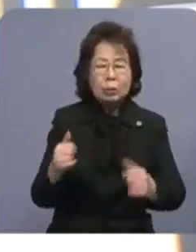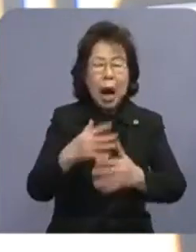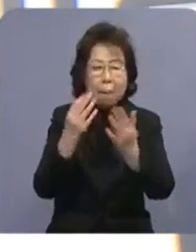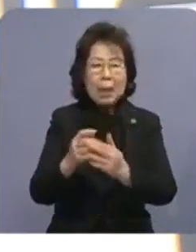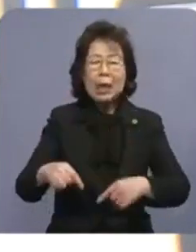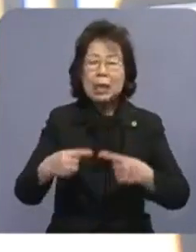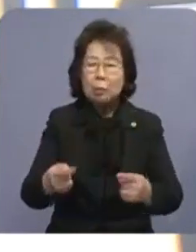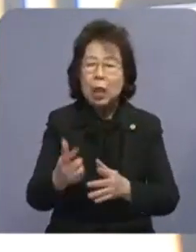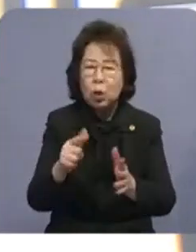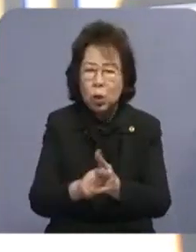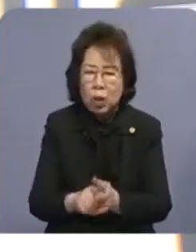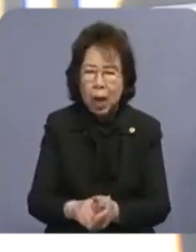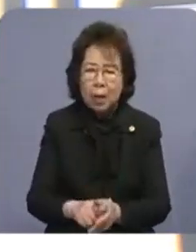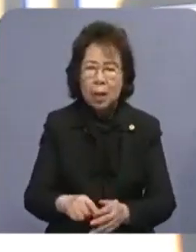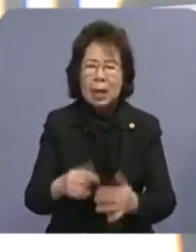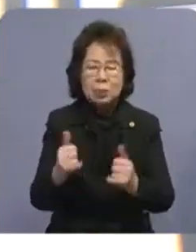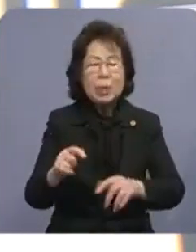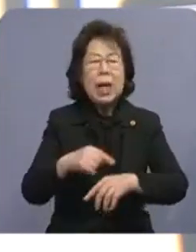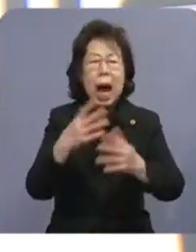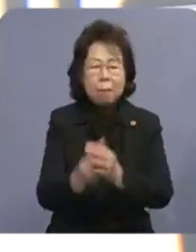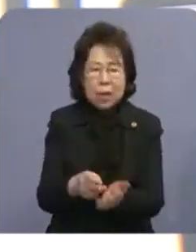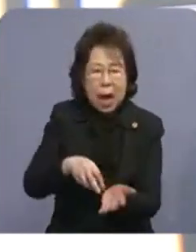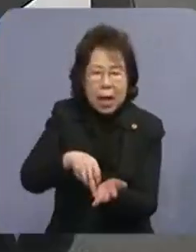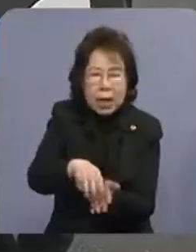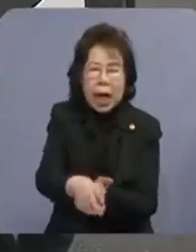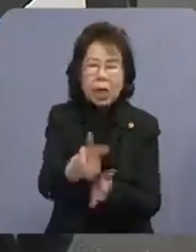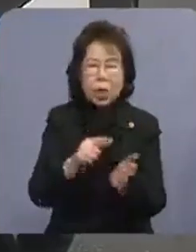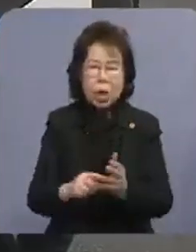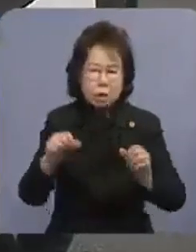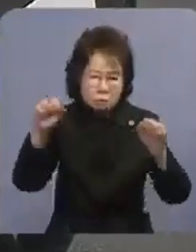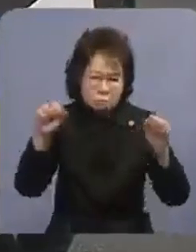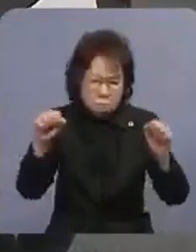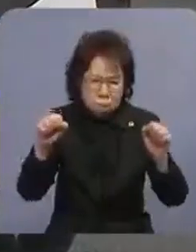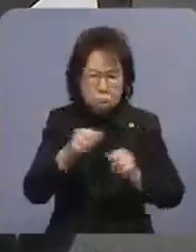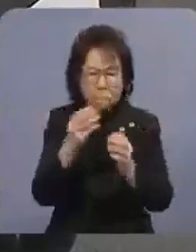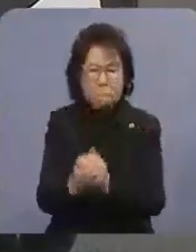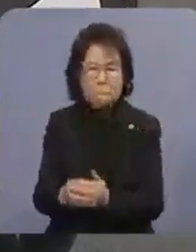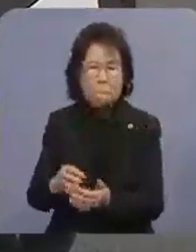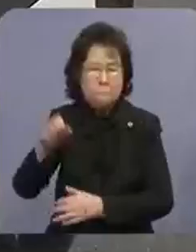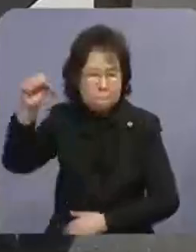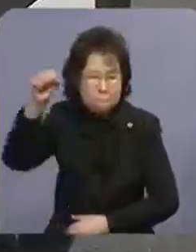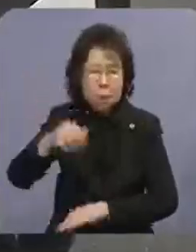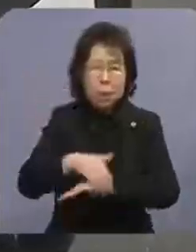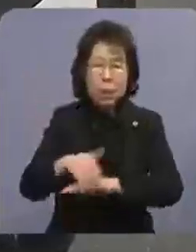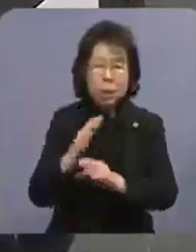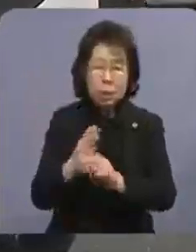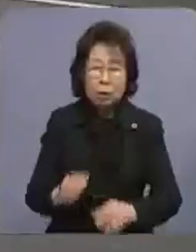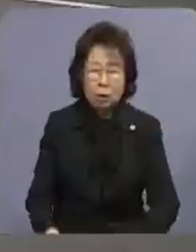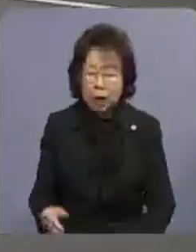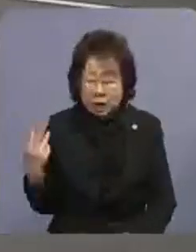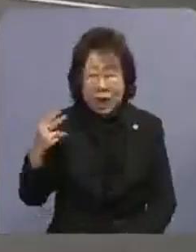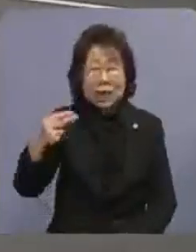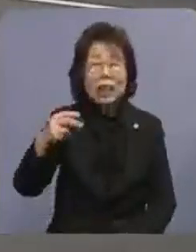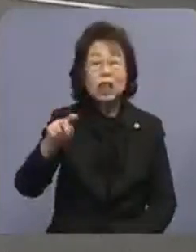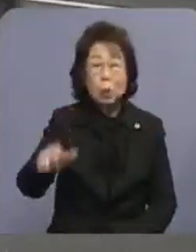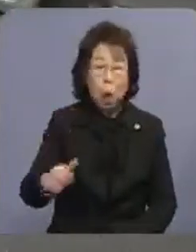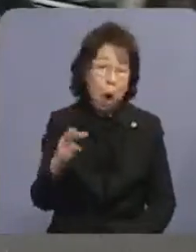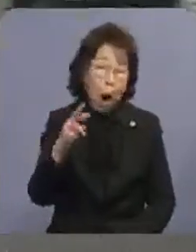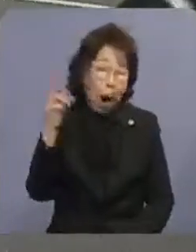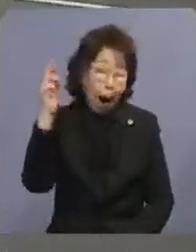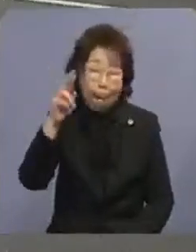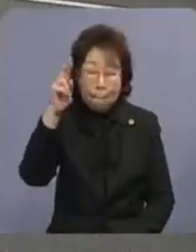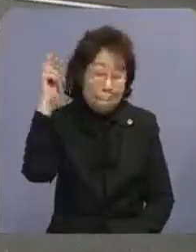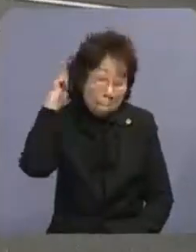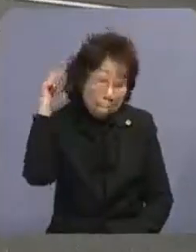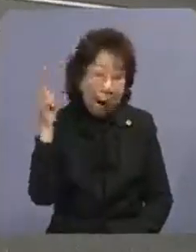참여하는 운동 시민이 함께 걸어가는 그런 운동을 범심인 운동본부는 지난 2015년 박근혜 정부